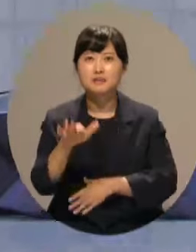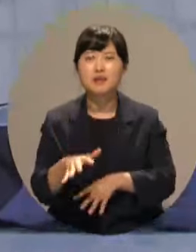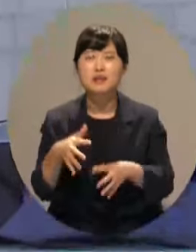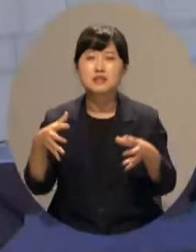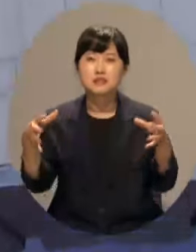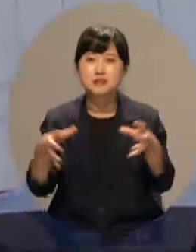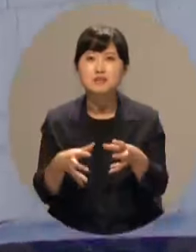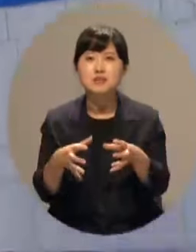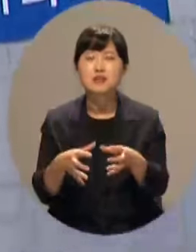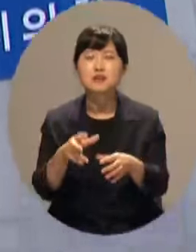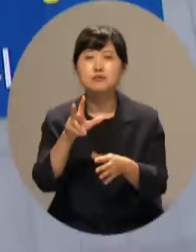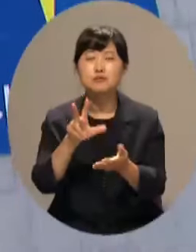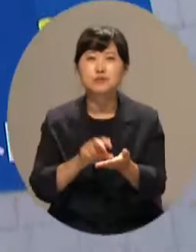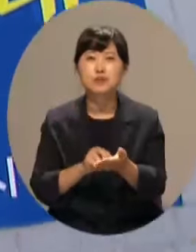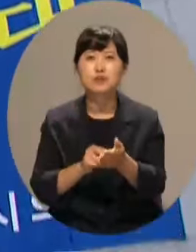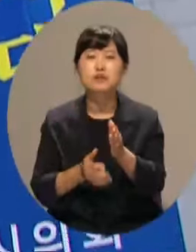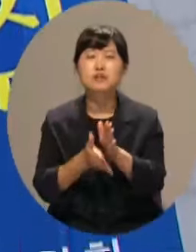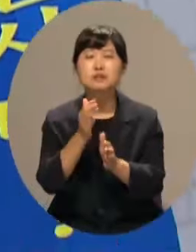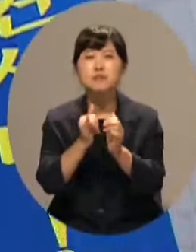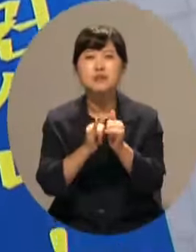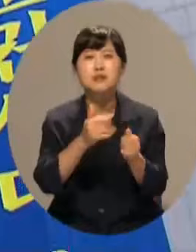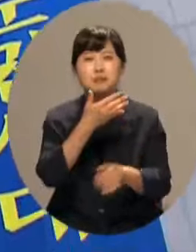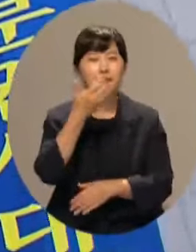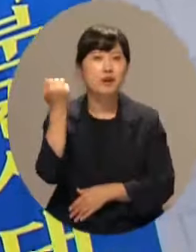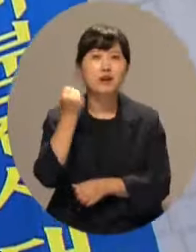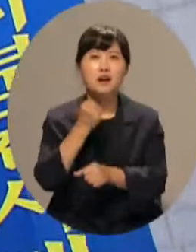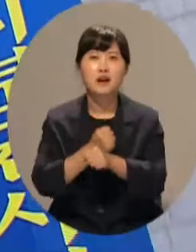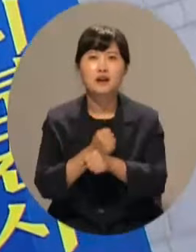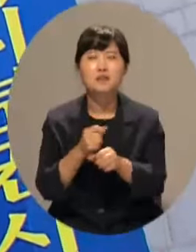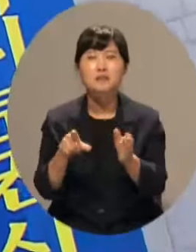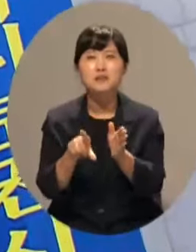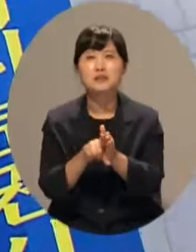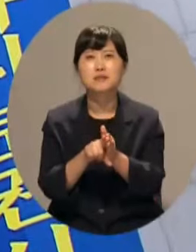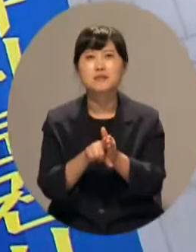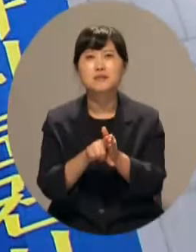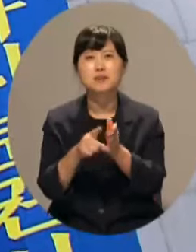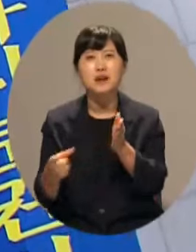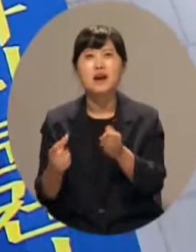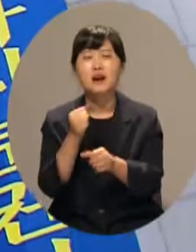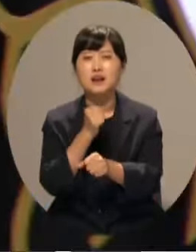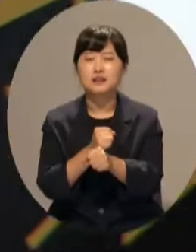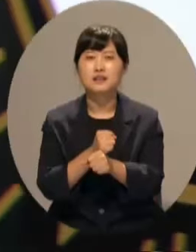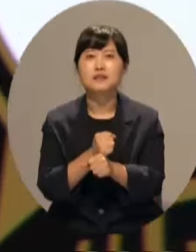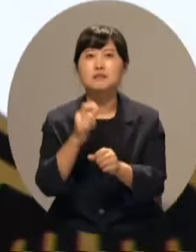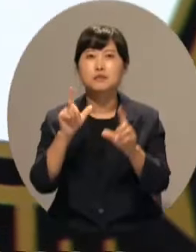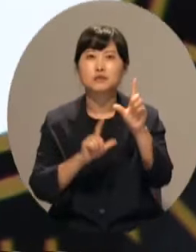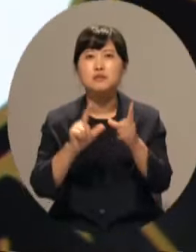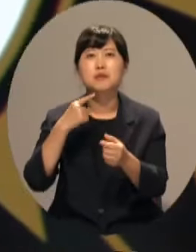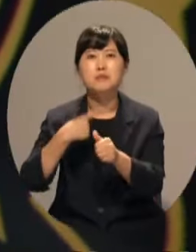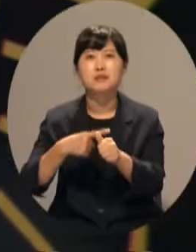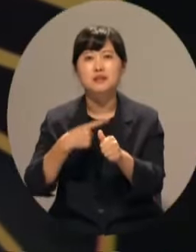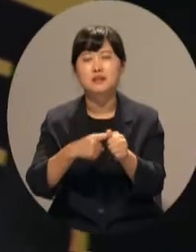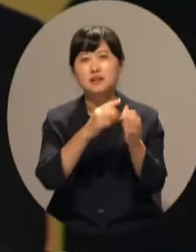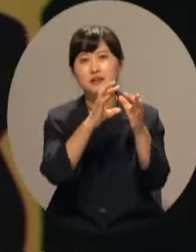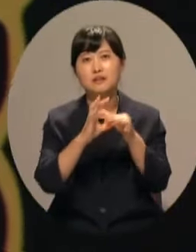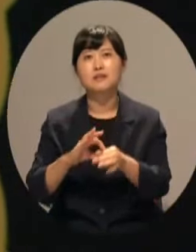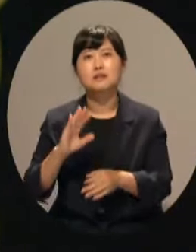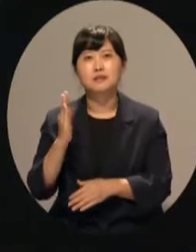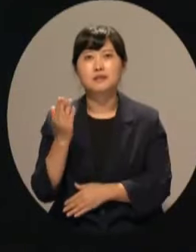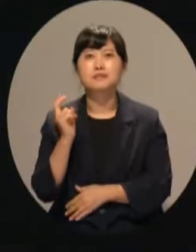표를 준 시민을 외면하고 신뢰를 깎아 먹는 것은 아닌지 비판이 이어질 것이란 예상입니다 mbc 뉴스